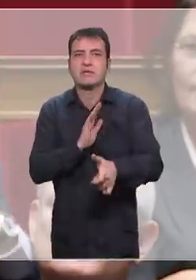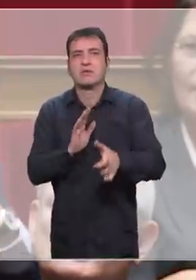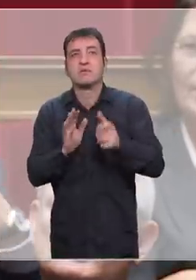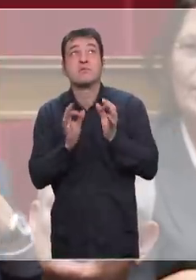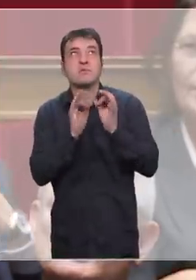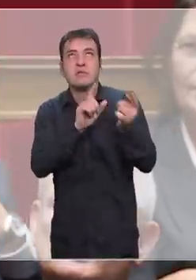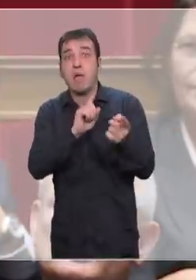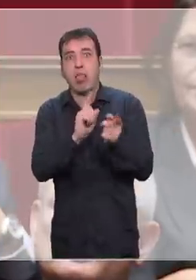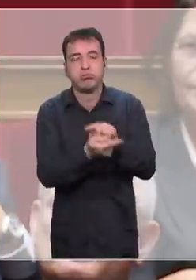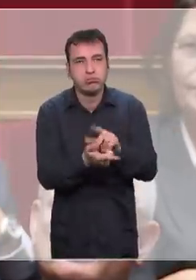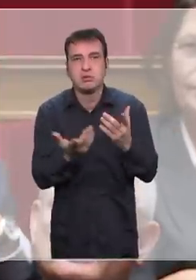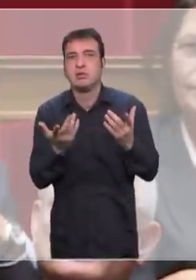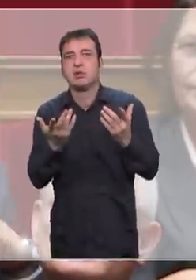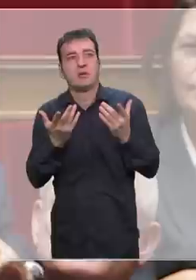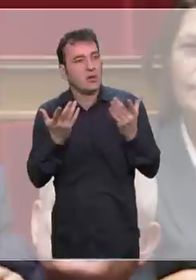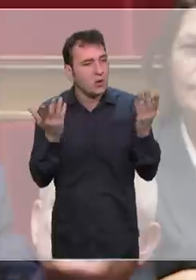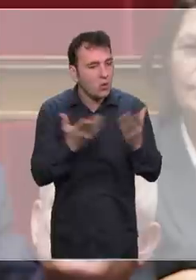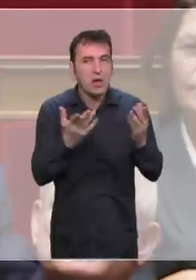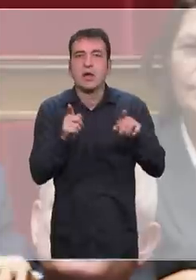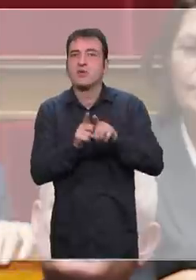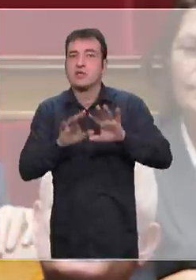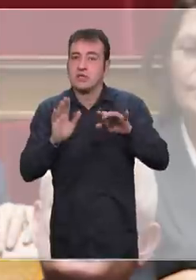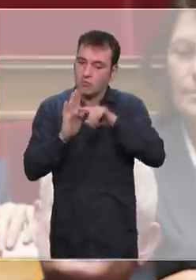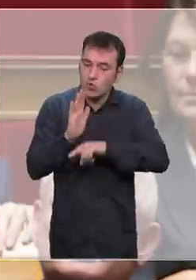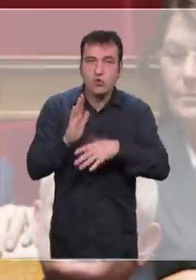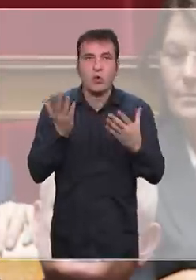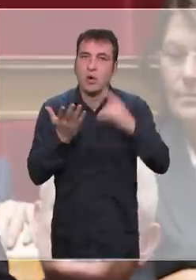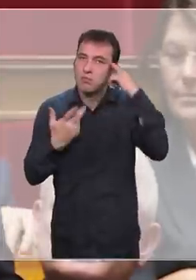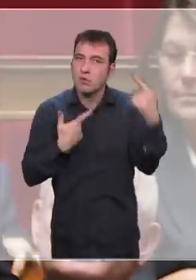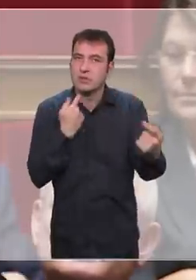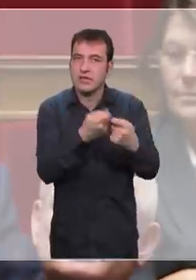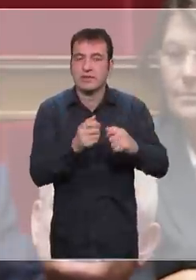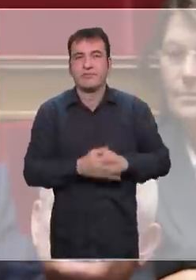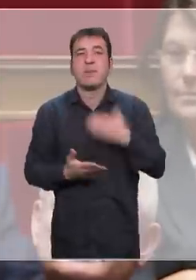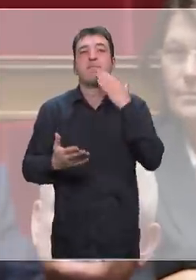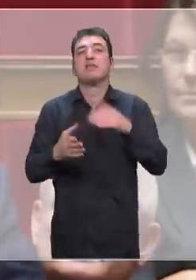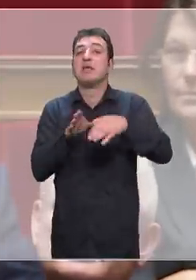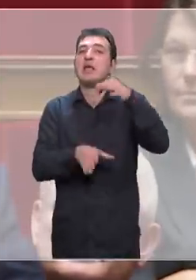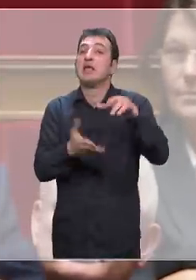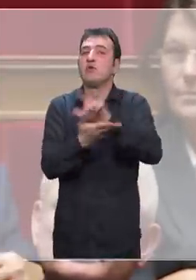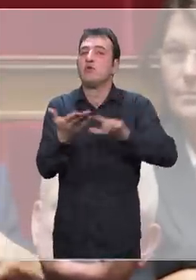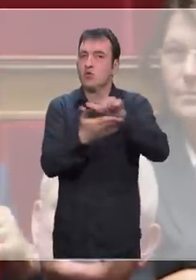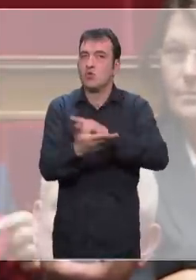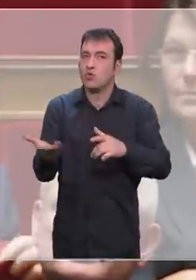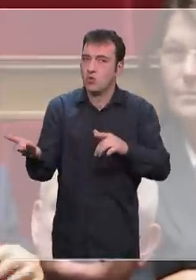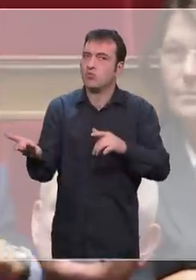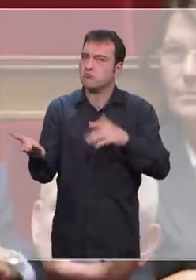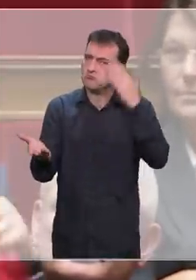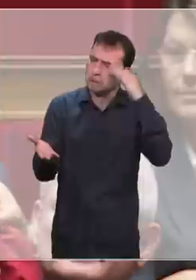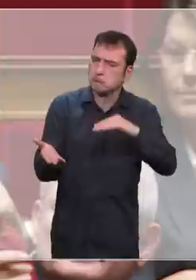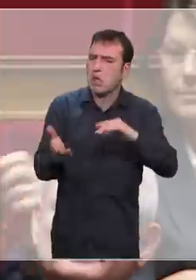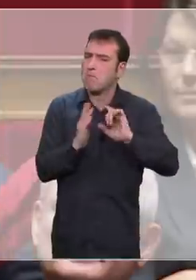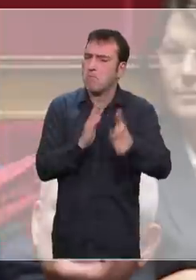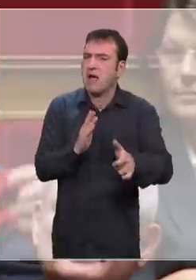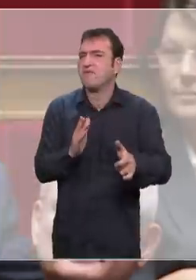mesures pour l'atténuer et s'y adapter. Si nos élus locaux sont déjà au fait de l'impact des changements climatiques, il apparaît en revanche qu'ils rencontrent de